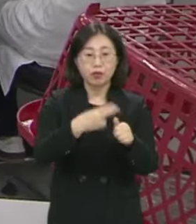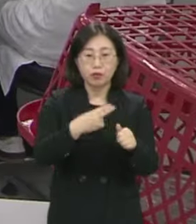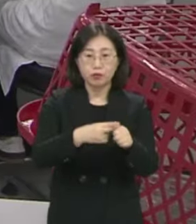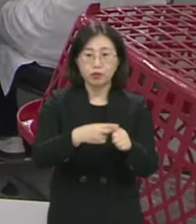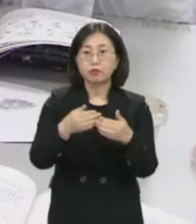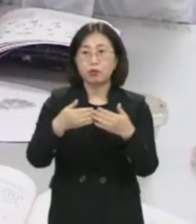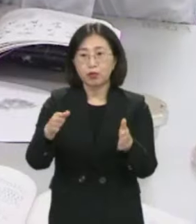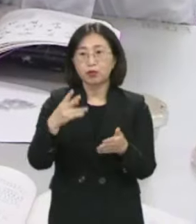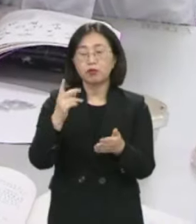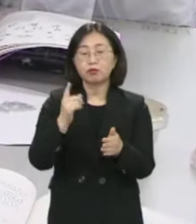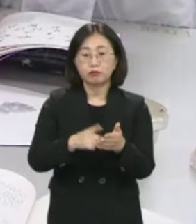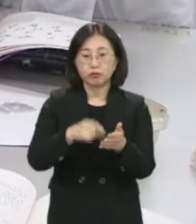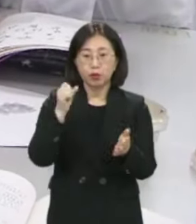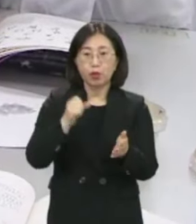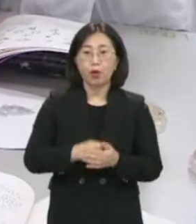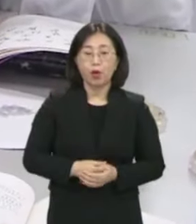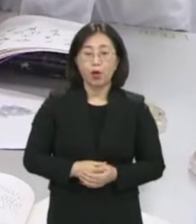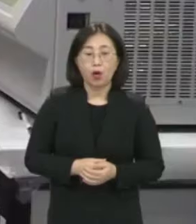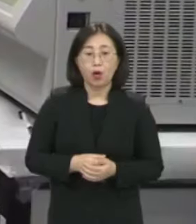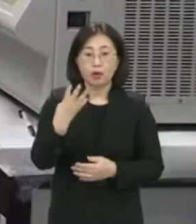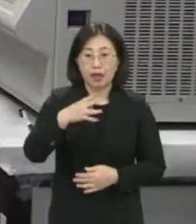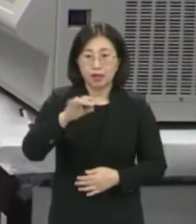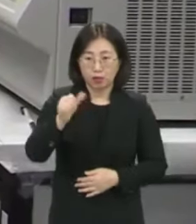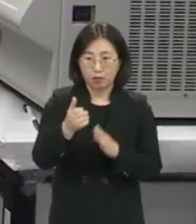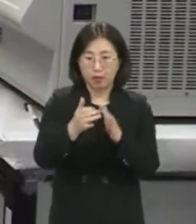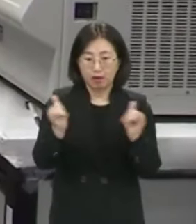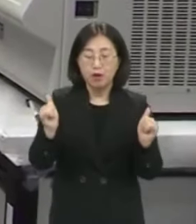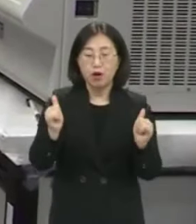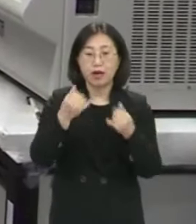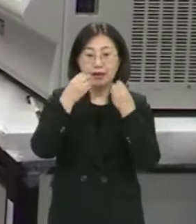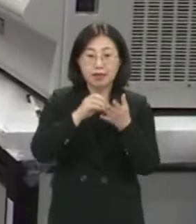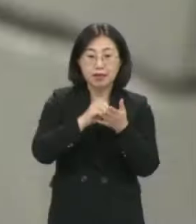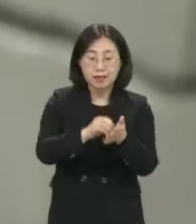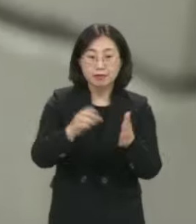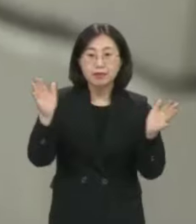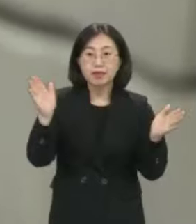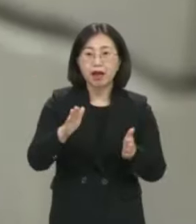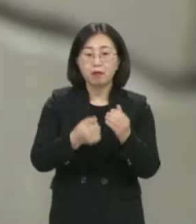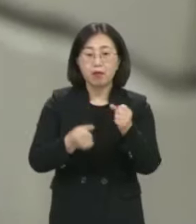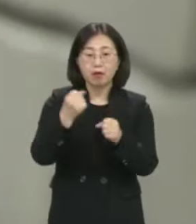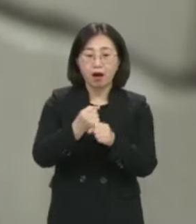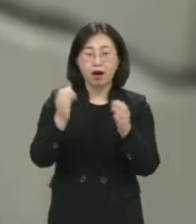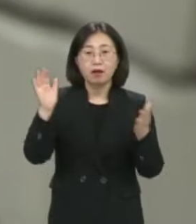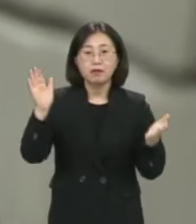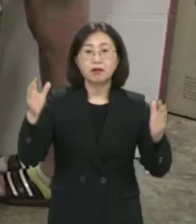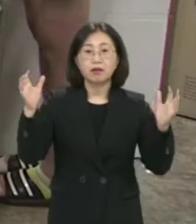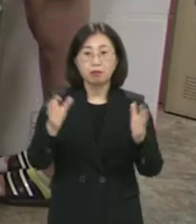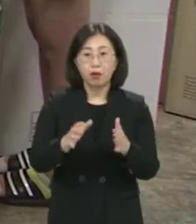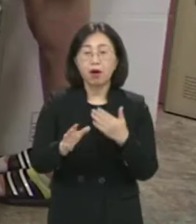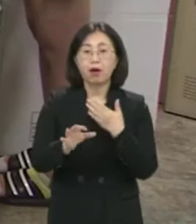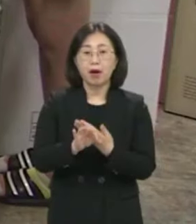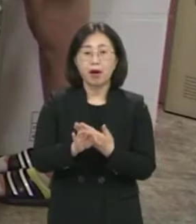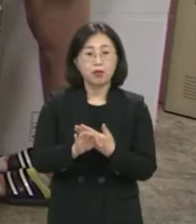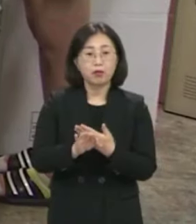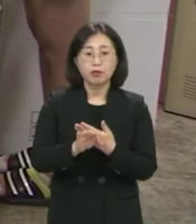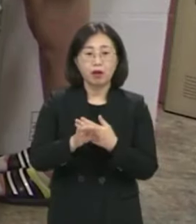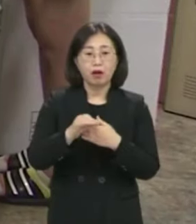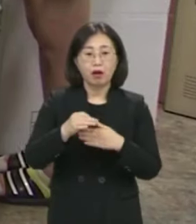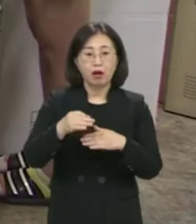문제입니다 복학생과 더불어 4,500명이 달라는 신입생 더해지면 원활한 의대 수업 진행이 불가능할 것이란